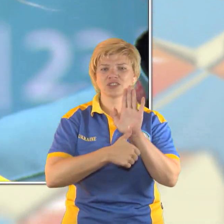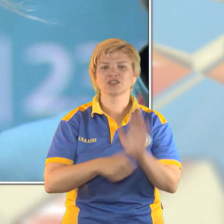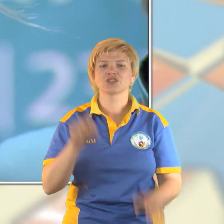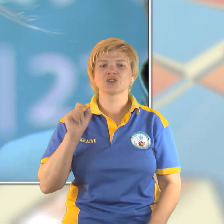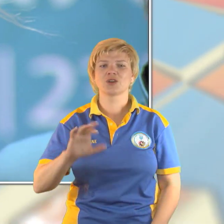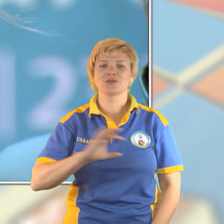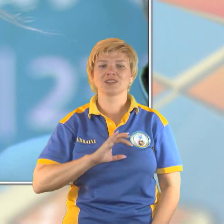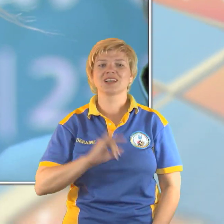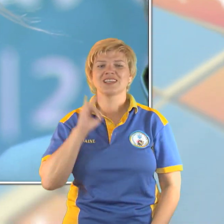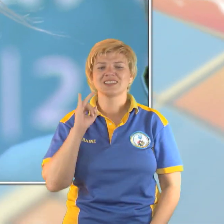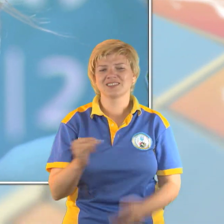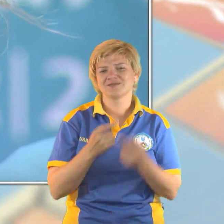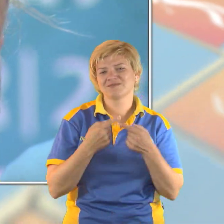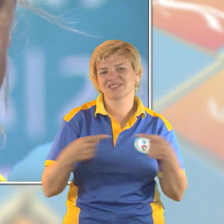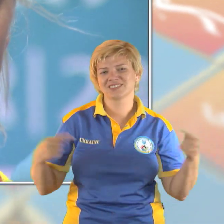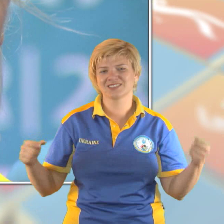низку срібла та бронзи.